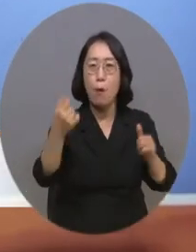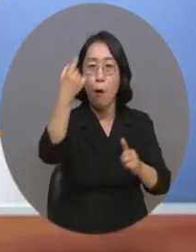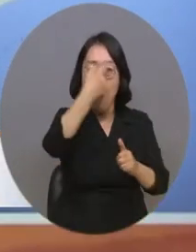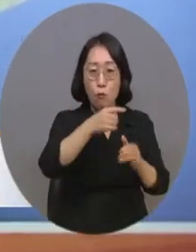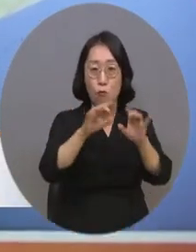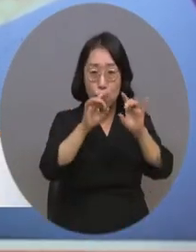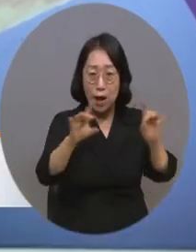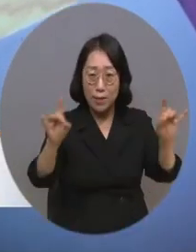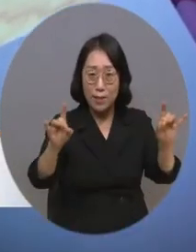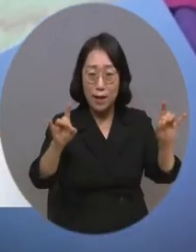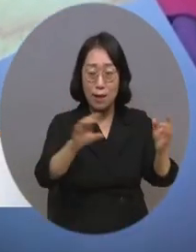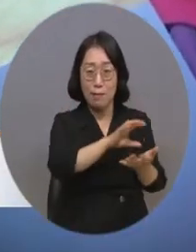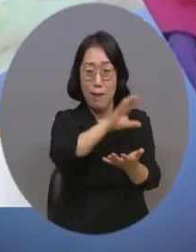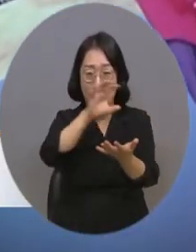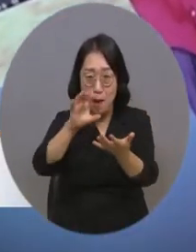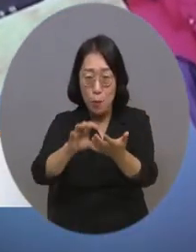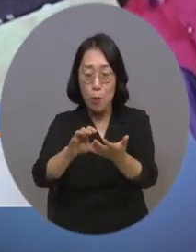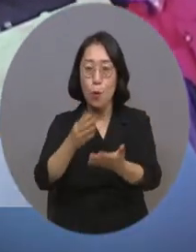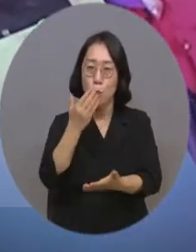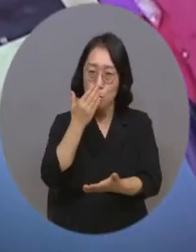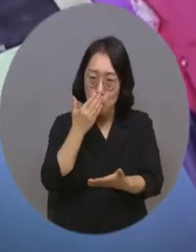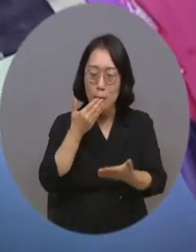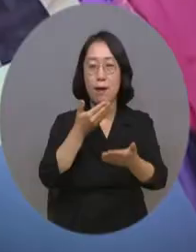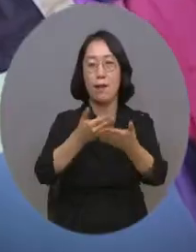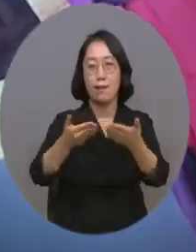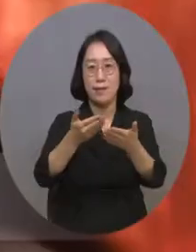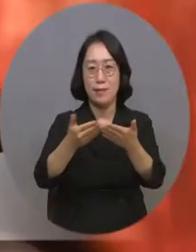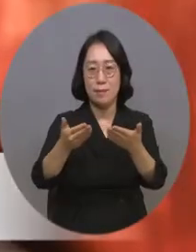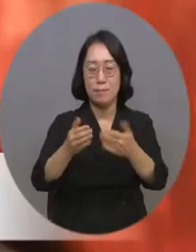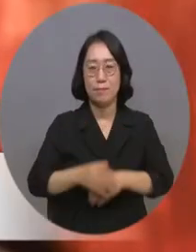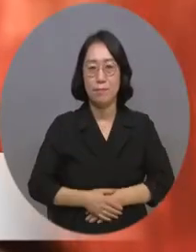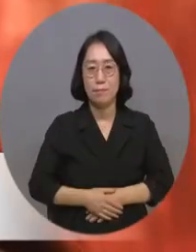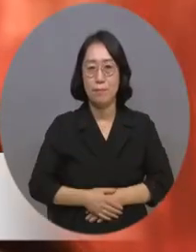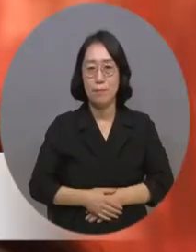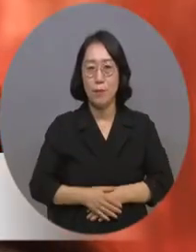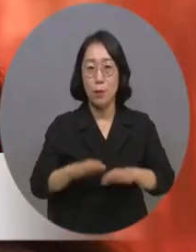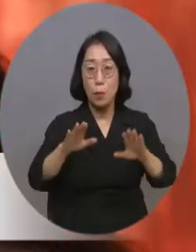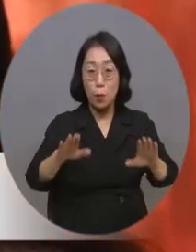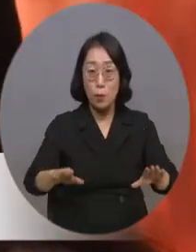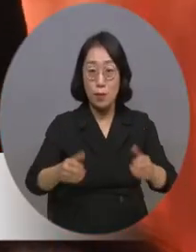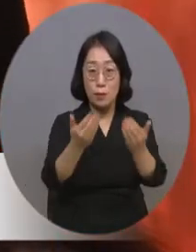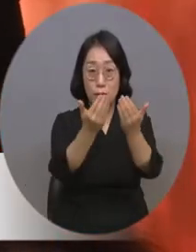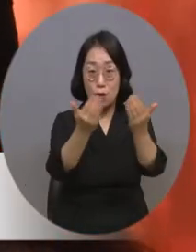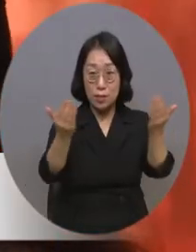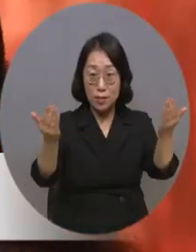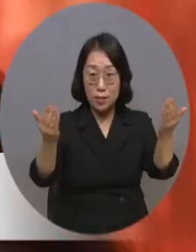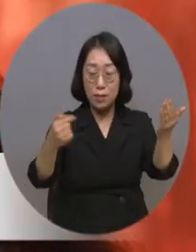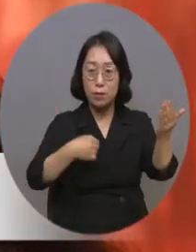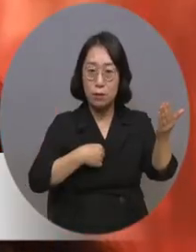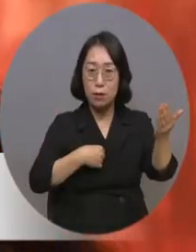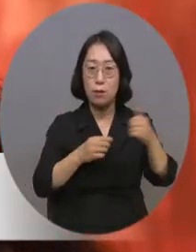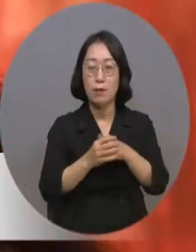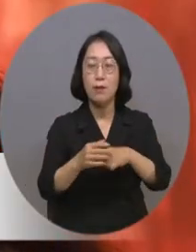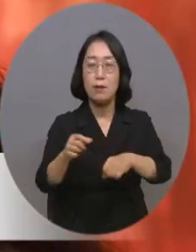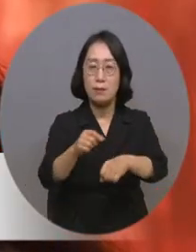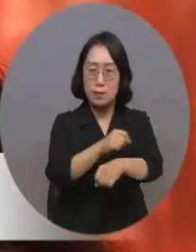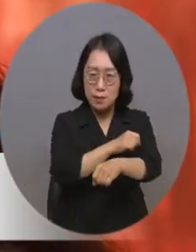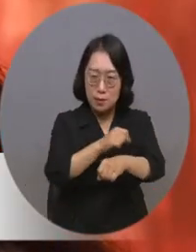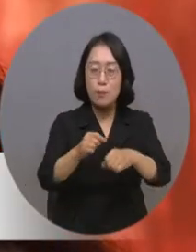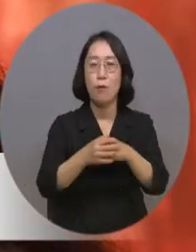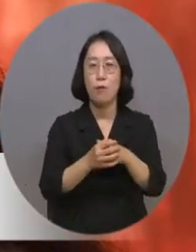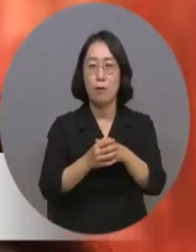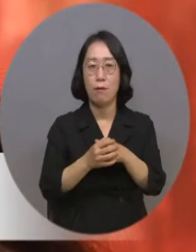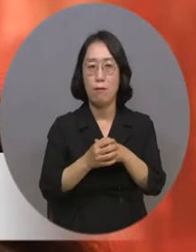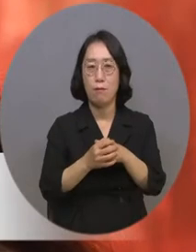얼굴을 있는 그대로 소박하게 그려냈습니다. 이번 전시는 저에게도 아주 특별한